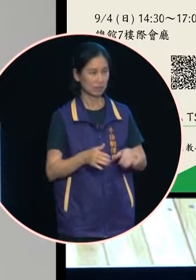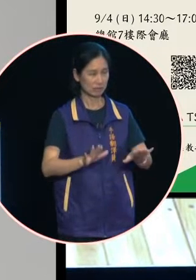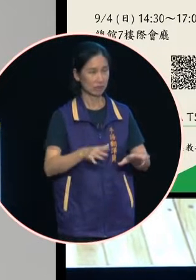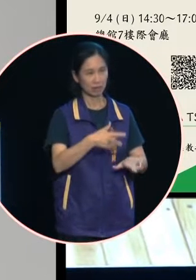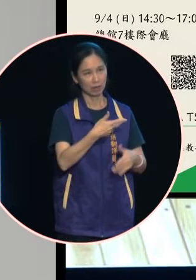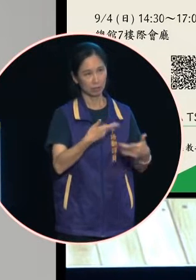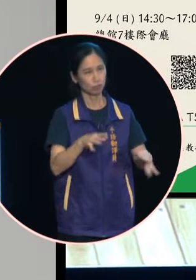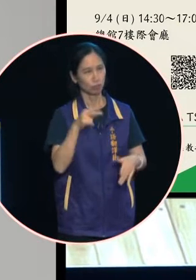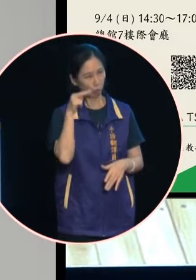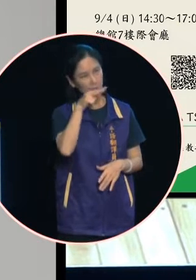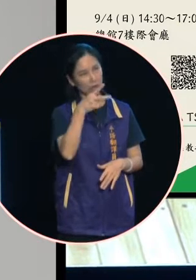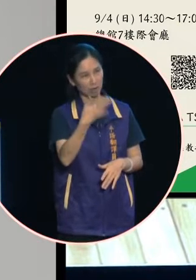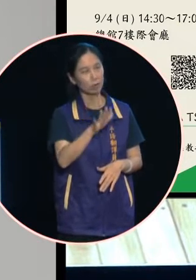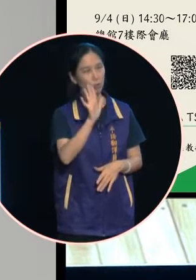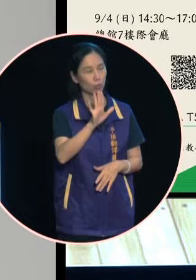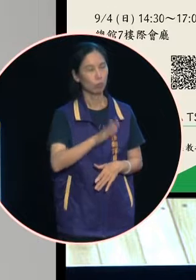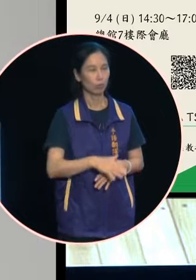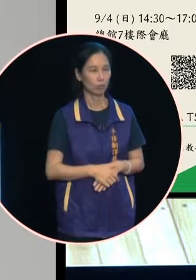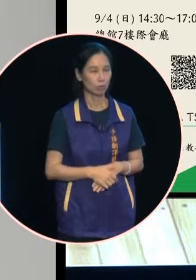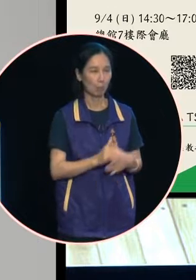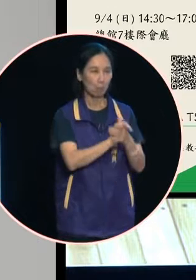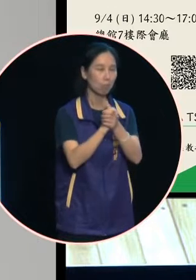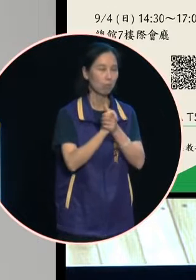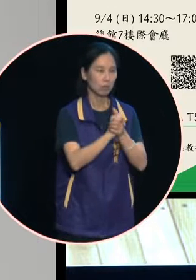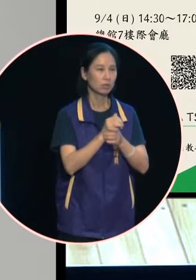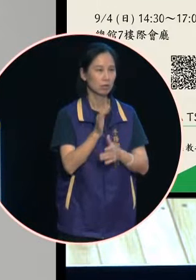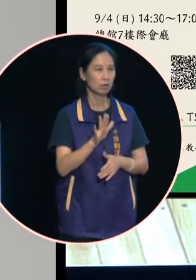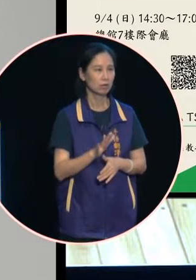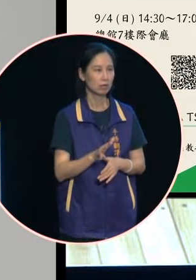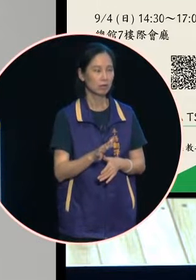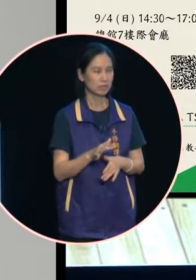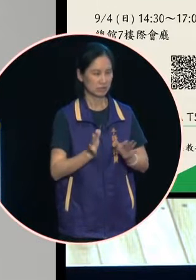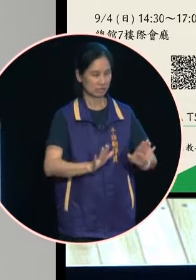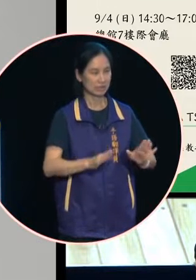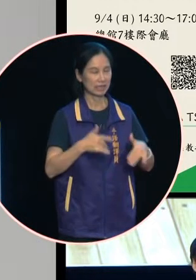面熟的有几个朋友，也是今天也是非